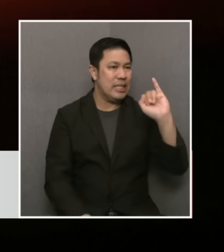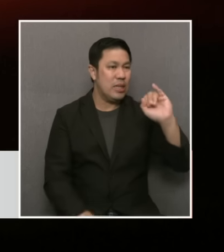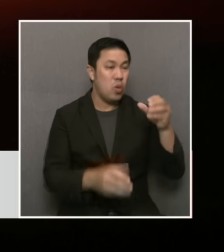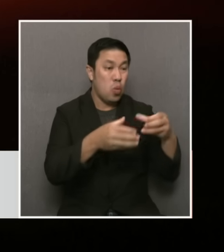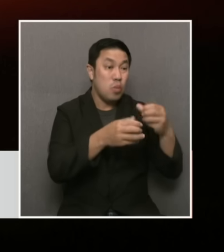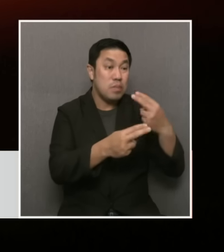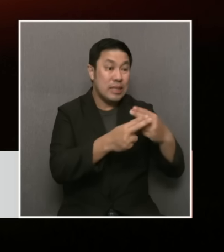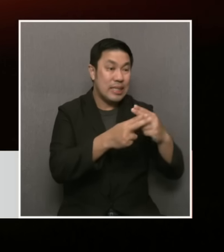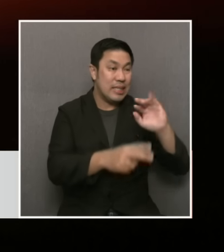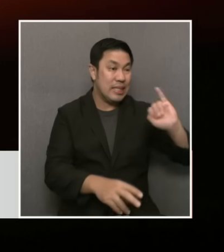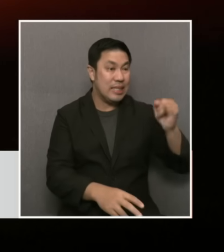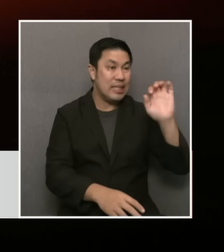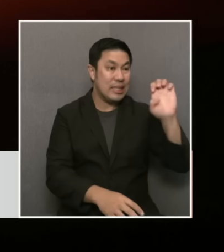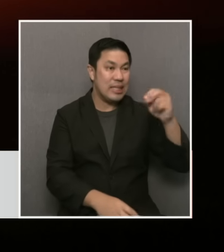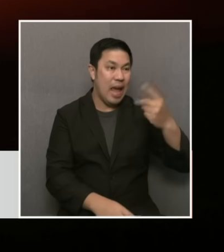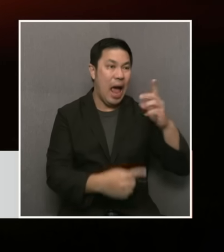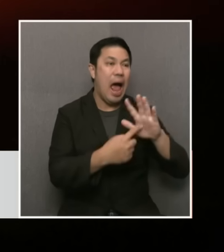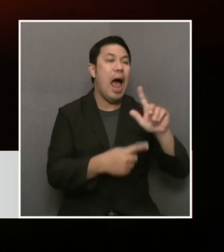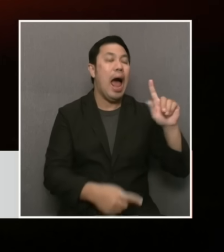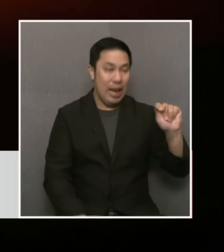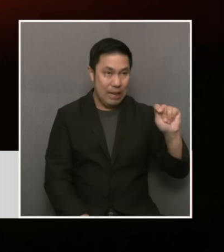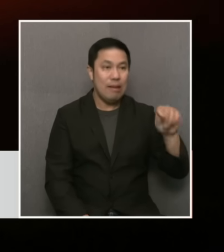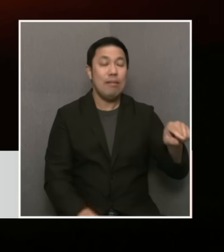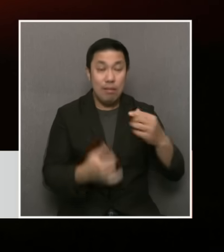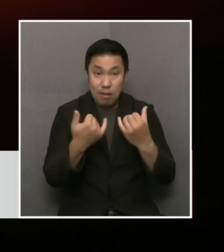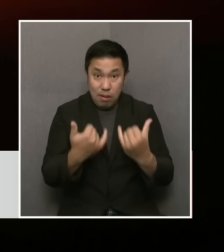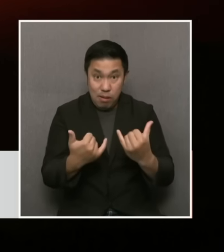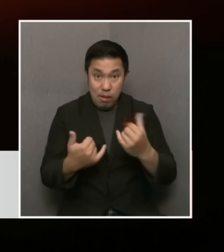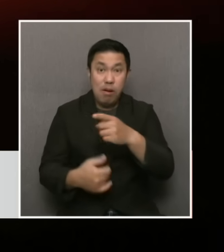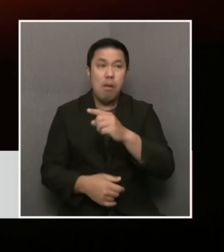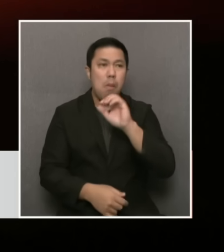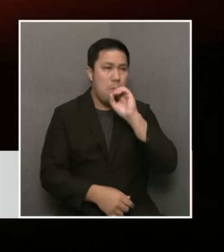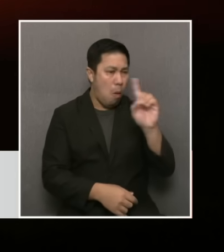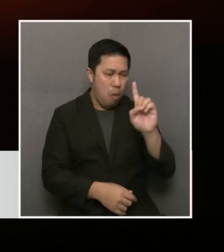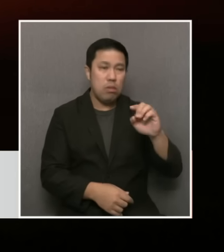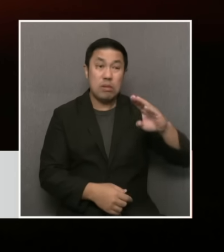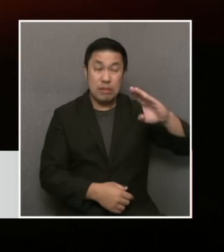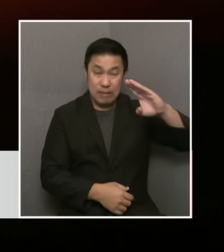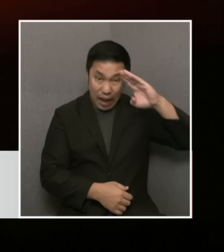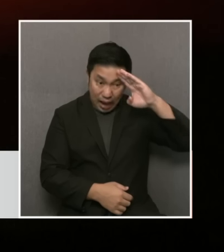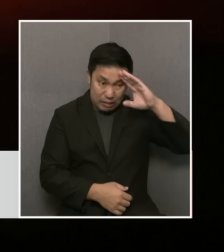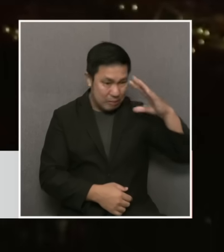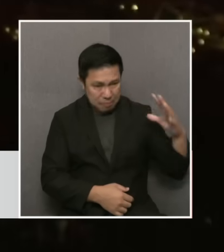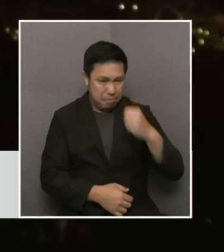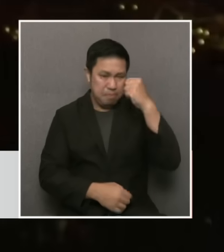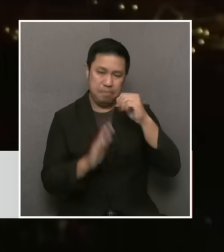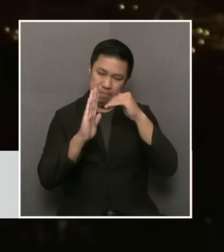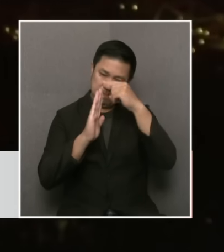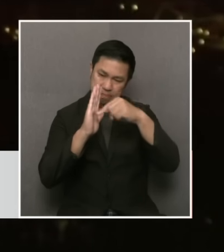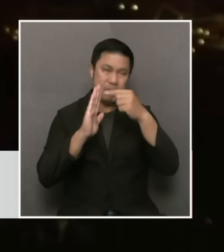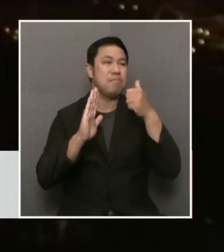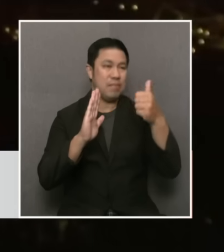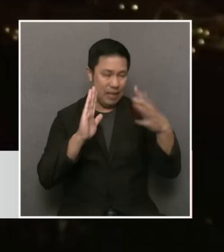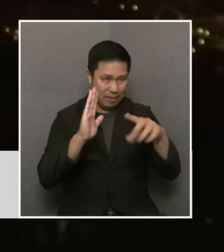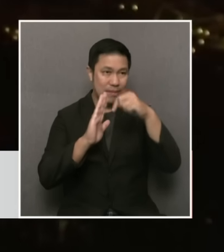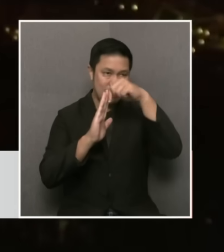ารถยึดกาซาเหนือได้แล้วและทหารอิสราเอลกับกองทัพรถถังยังคงปฏิบัติการภาคพื้นดินต่อไปในกาซา